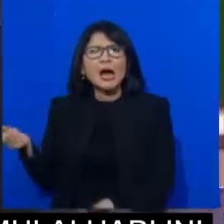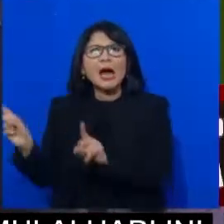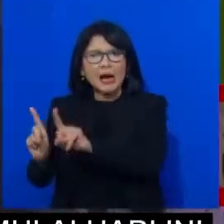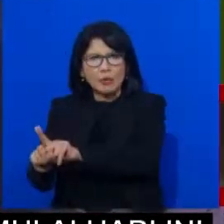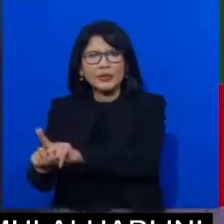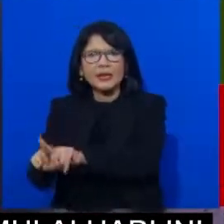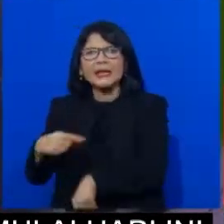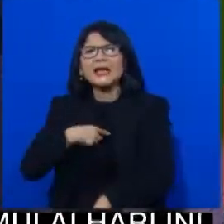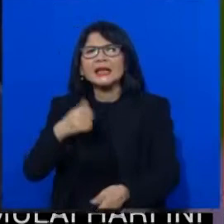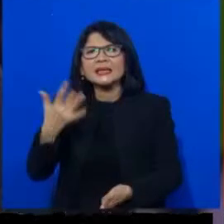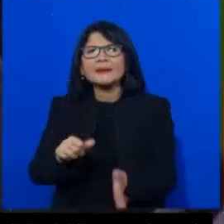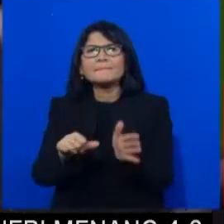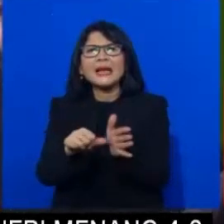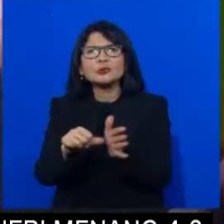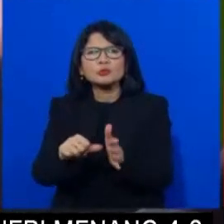kontrakan.